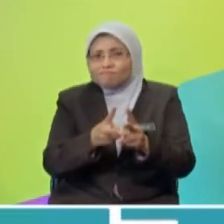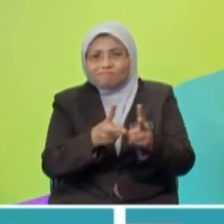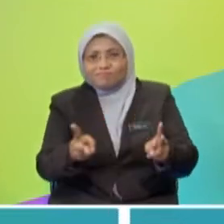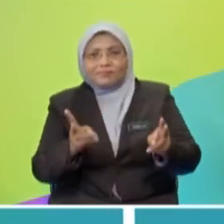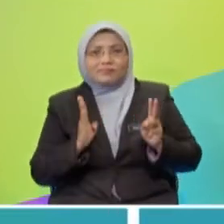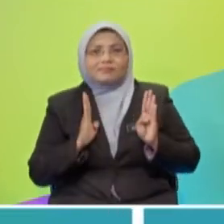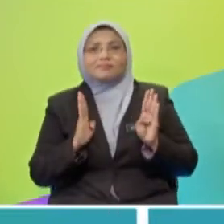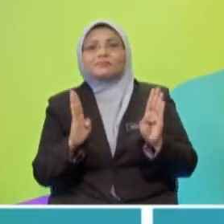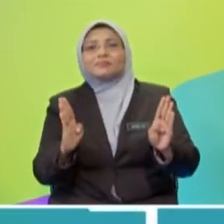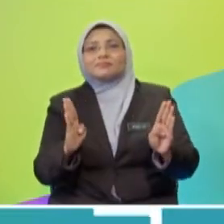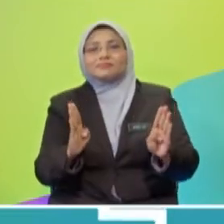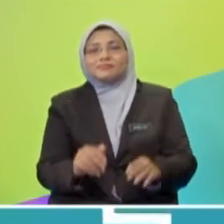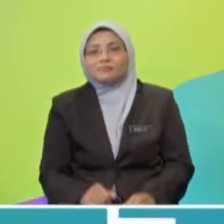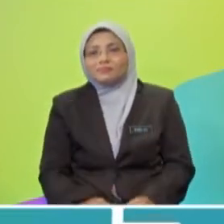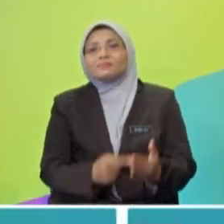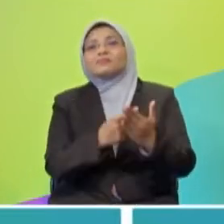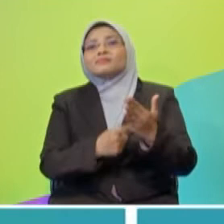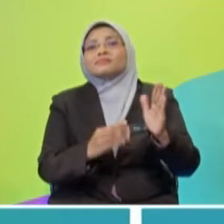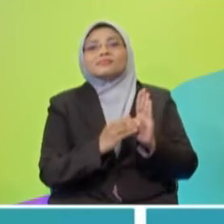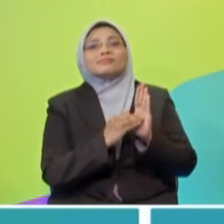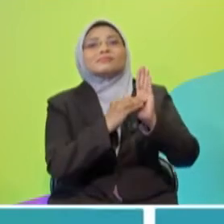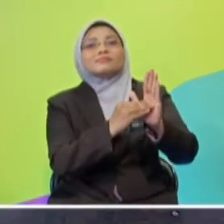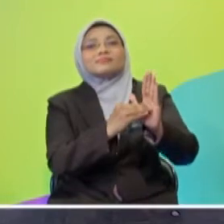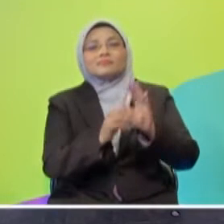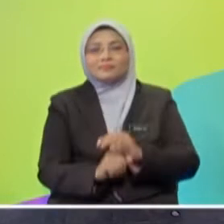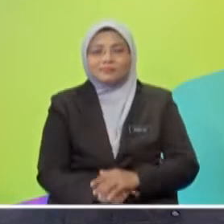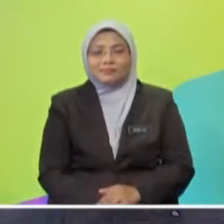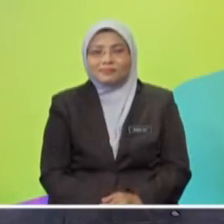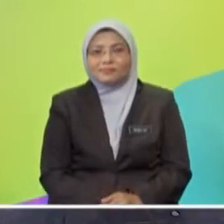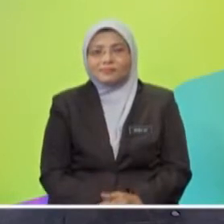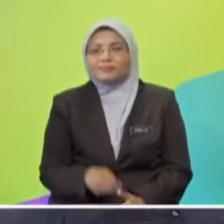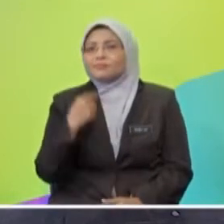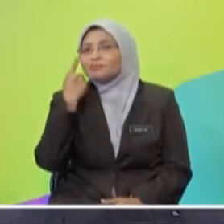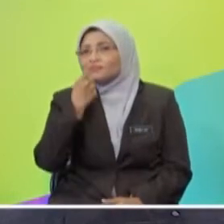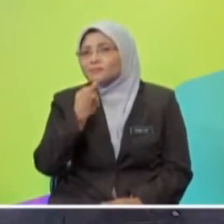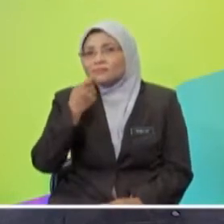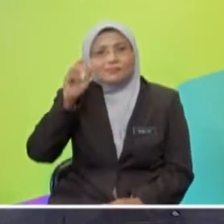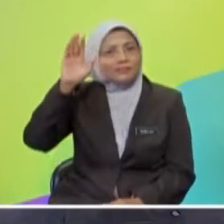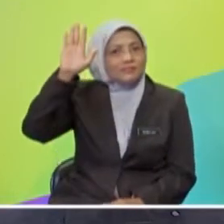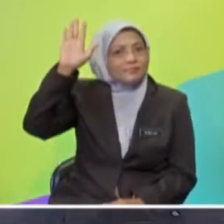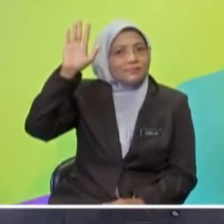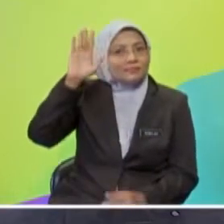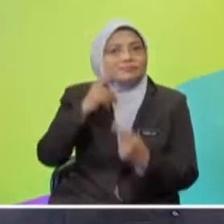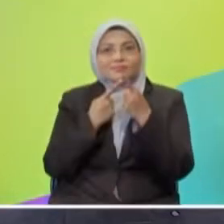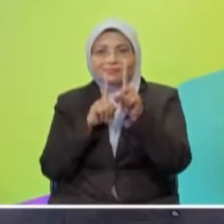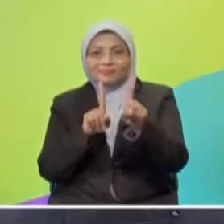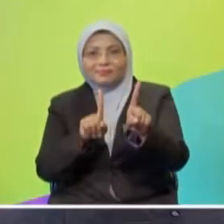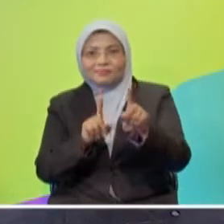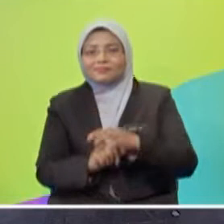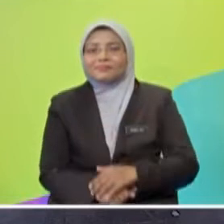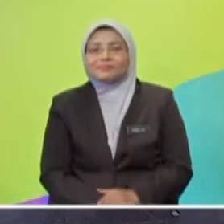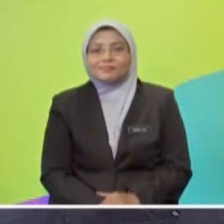berani ah buktikan oke Hai siapa sedang katanya cepat tak jawab